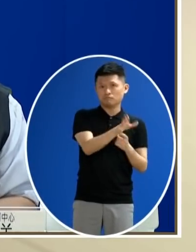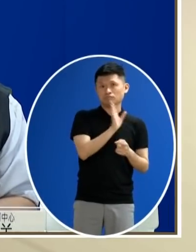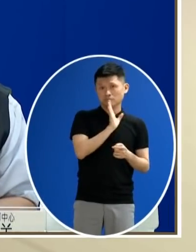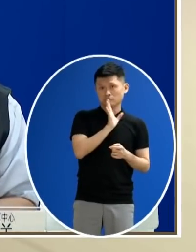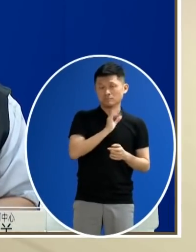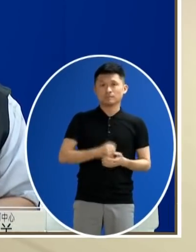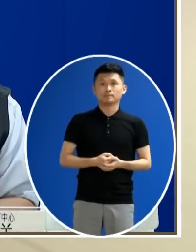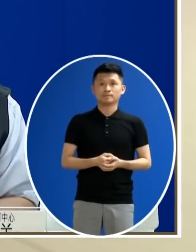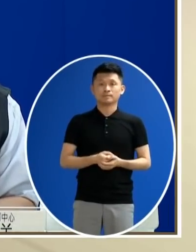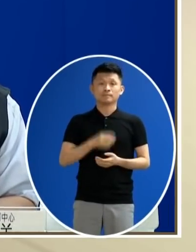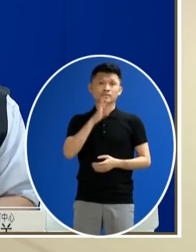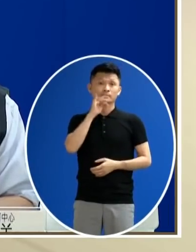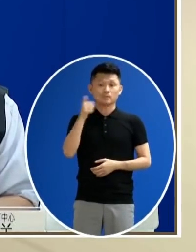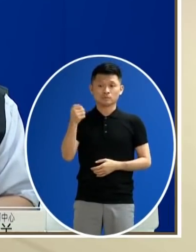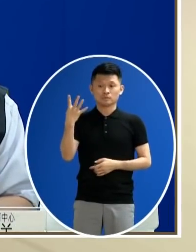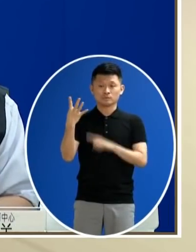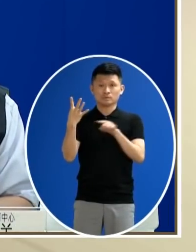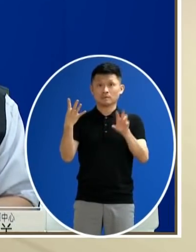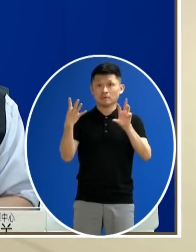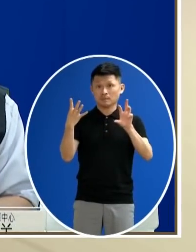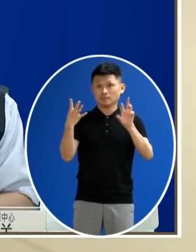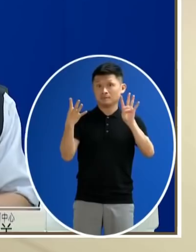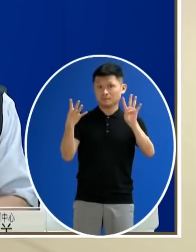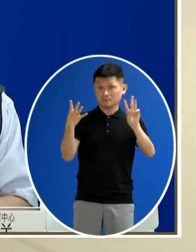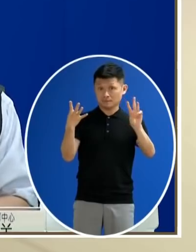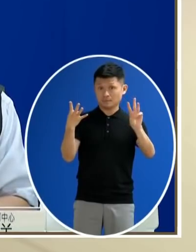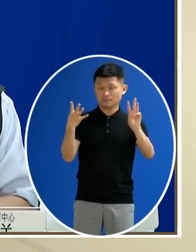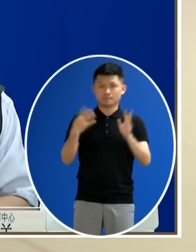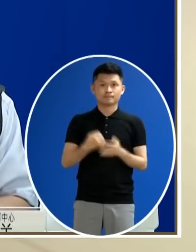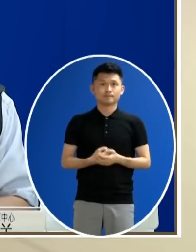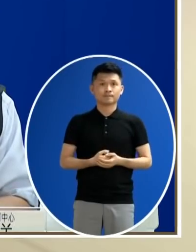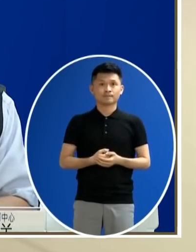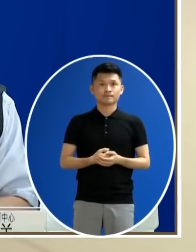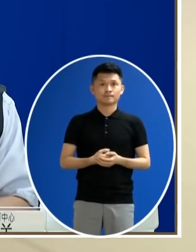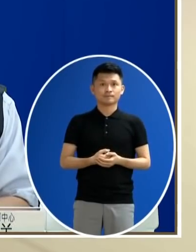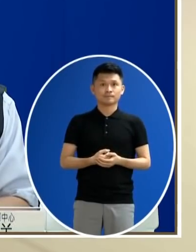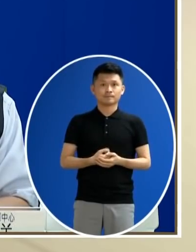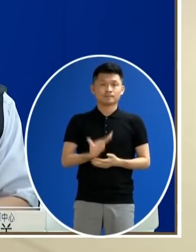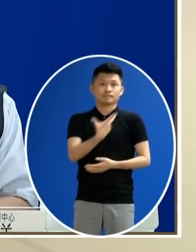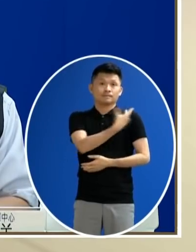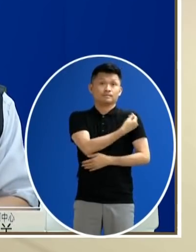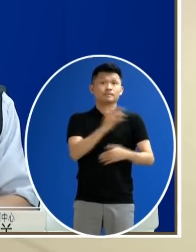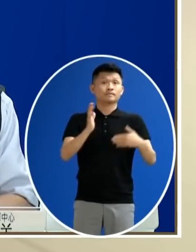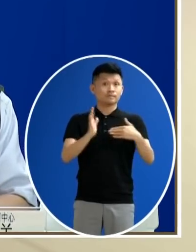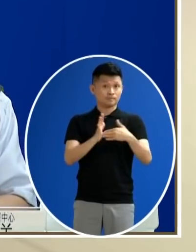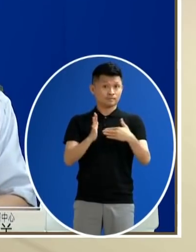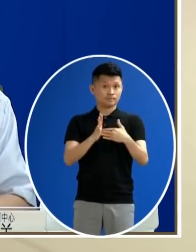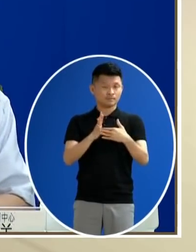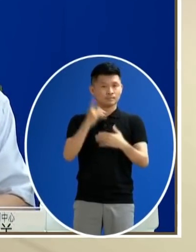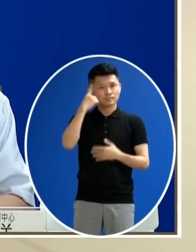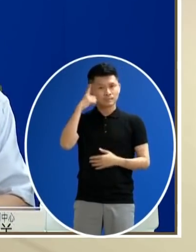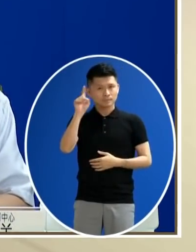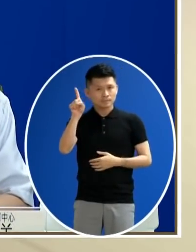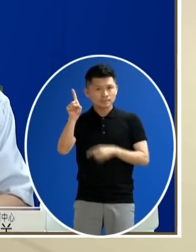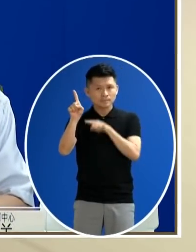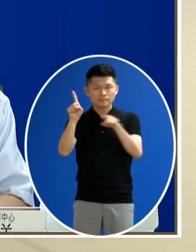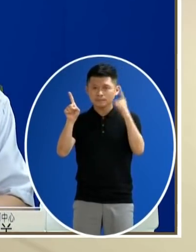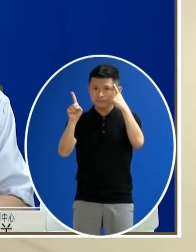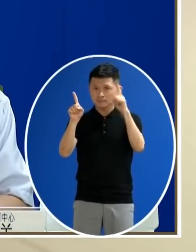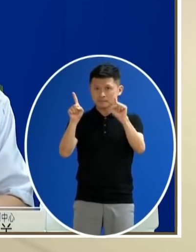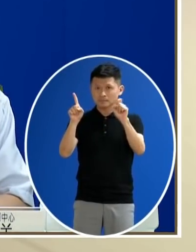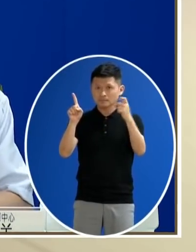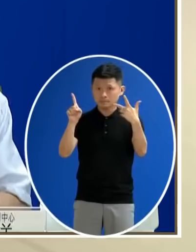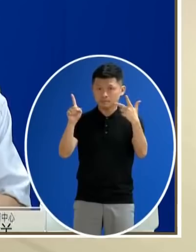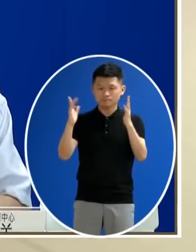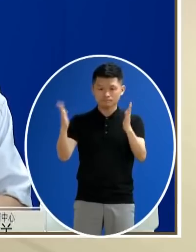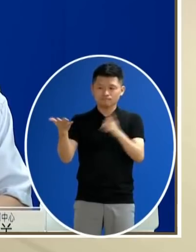件，那年龄是54岁到83岁之间，那是接种疫苗后11天到57天